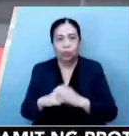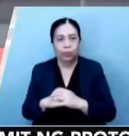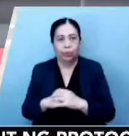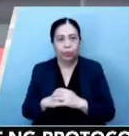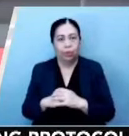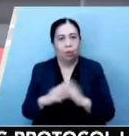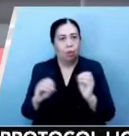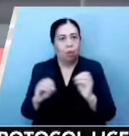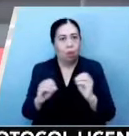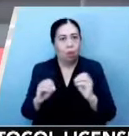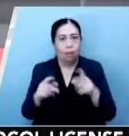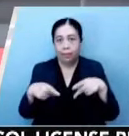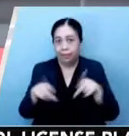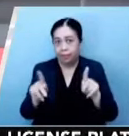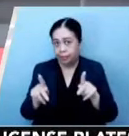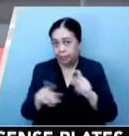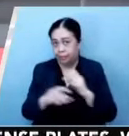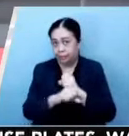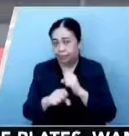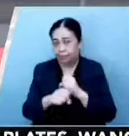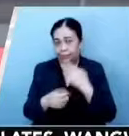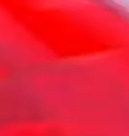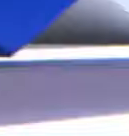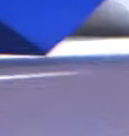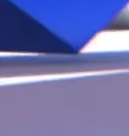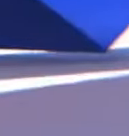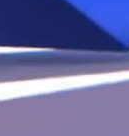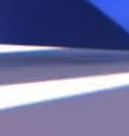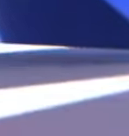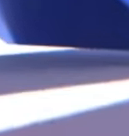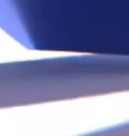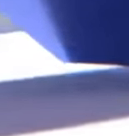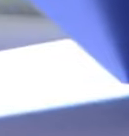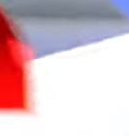kaukulang permiso. Tinutukan niya ni Ivan Mayrina.